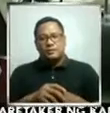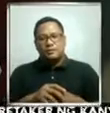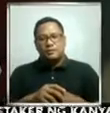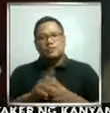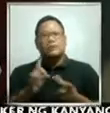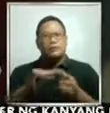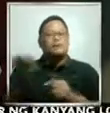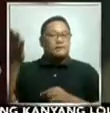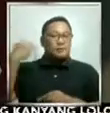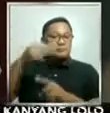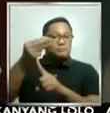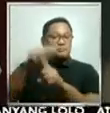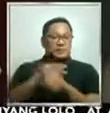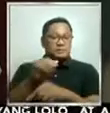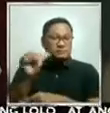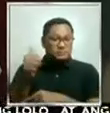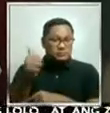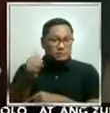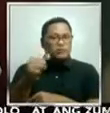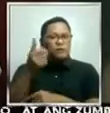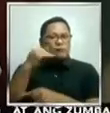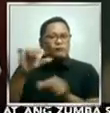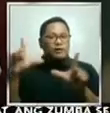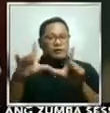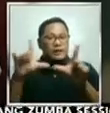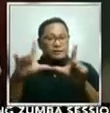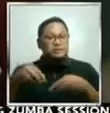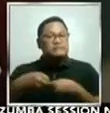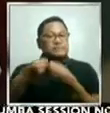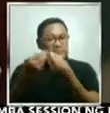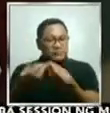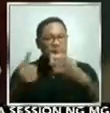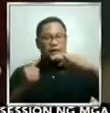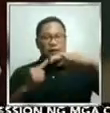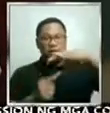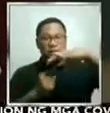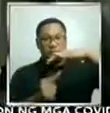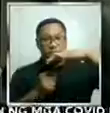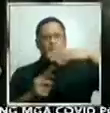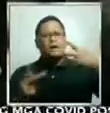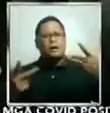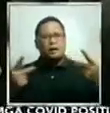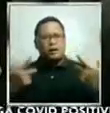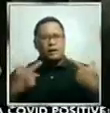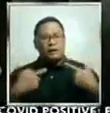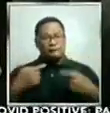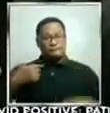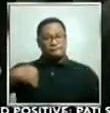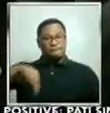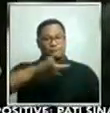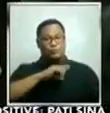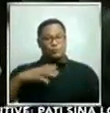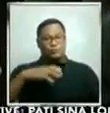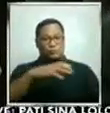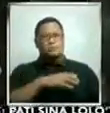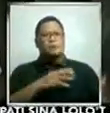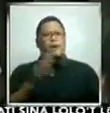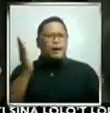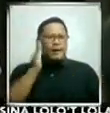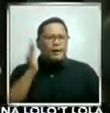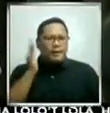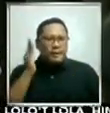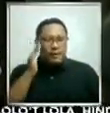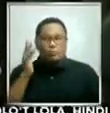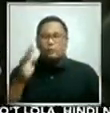noong March 10, kaugnay sa prangkisa ng ABS-CBN, ang pinanghahawakan ng kamera. Kaya naniwala silang hindi mauuwi